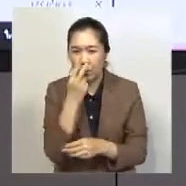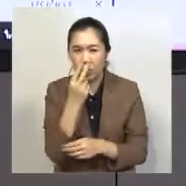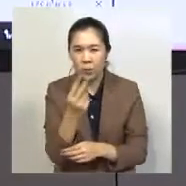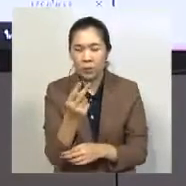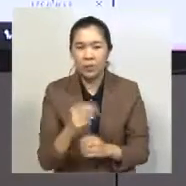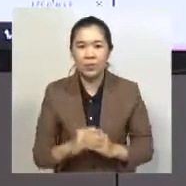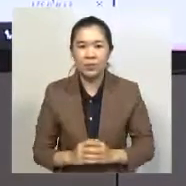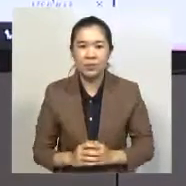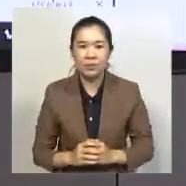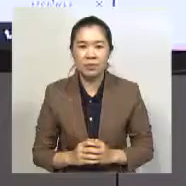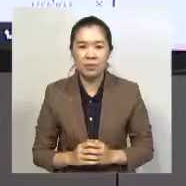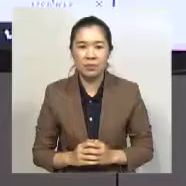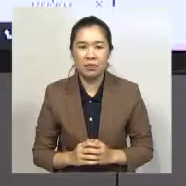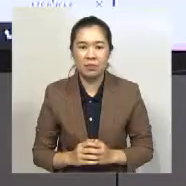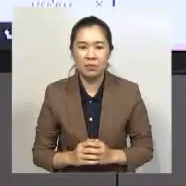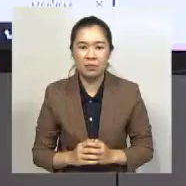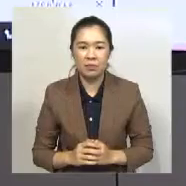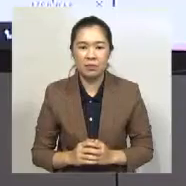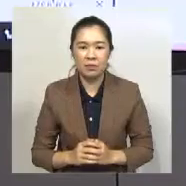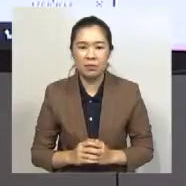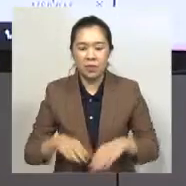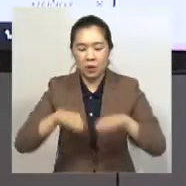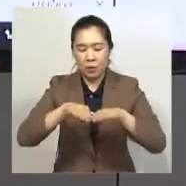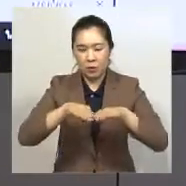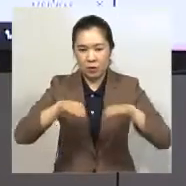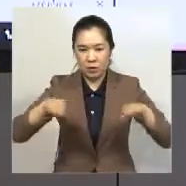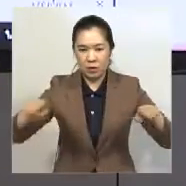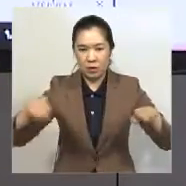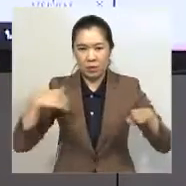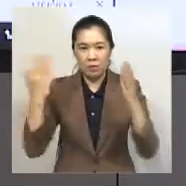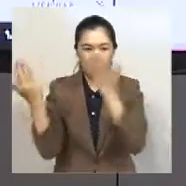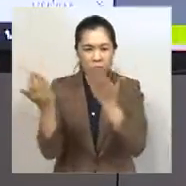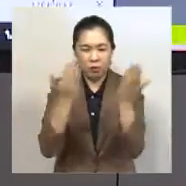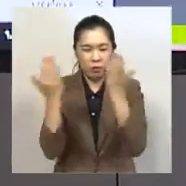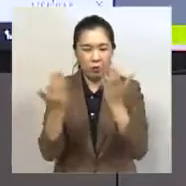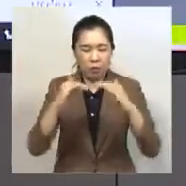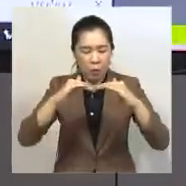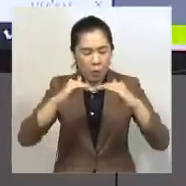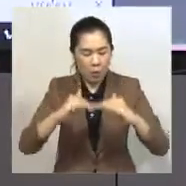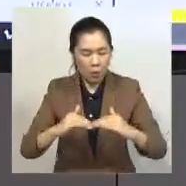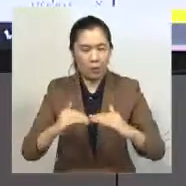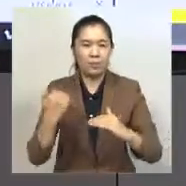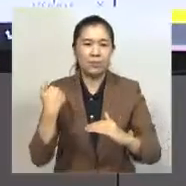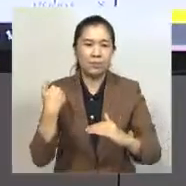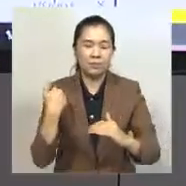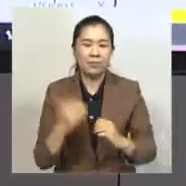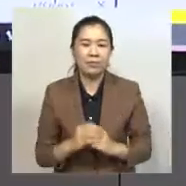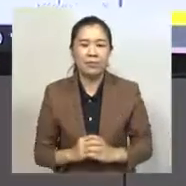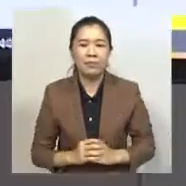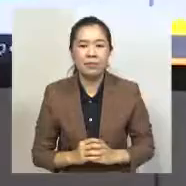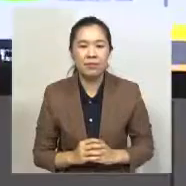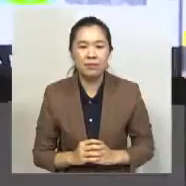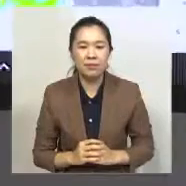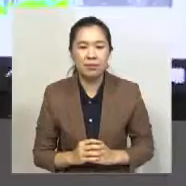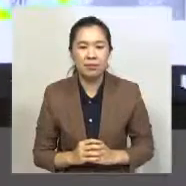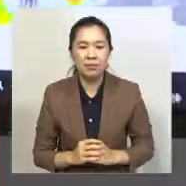ที่มันเป็นตัวกดหัวไว้ไม่ให้มันเงยหน้าเนี่ยตอนนี้อ่อนลงละตัวนี้พอเข้ามาพอมันไม่มีตัวกดเนี่ยตั